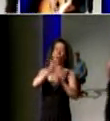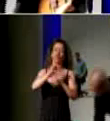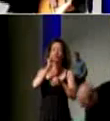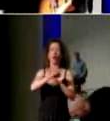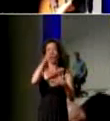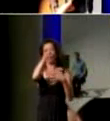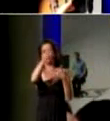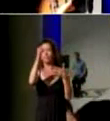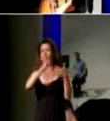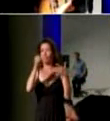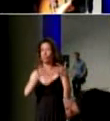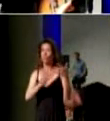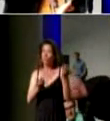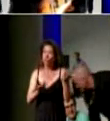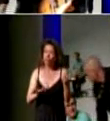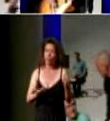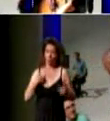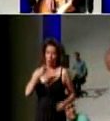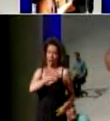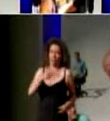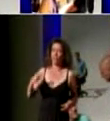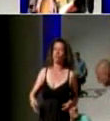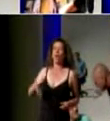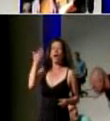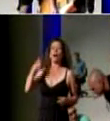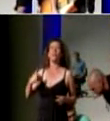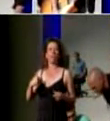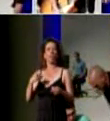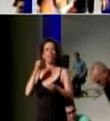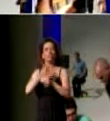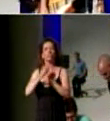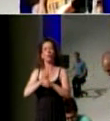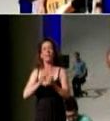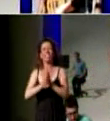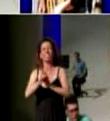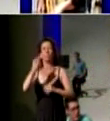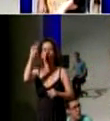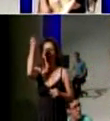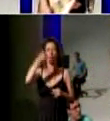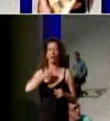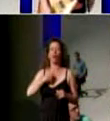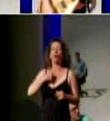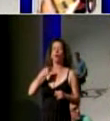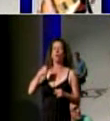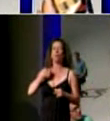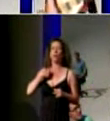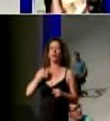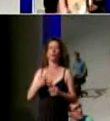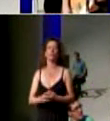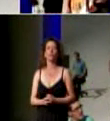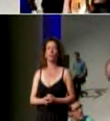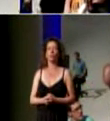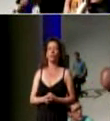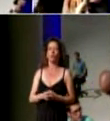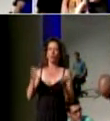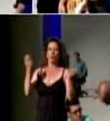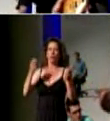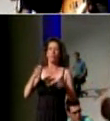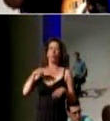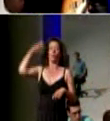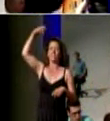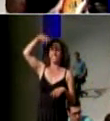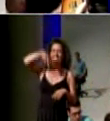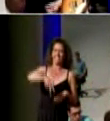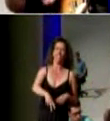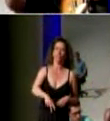vie. Malgré mon handicap, j'ai eu une job assez intéressante. Ma première job, j'étais opérateur de remonte-pente dans un centre de